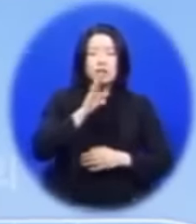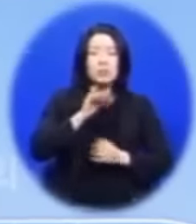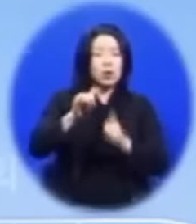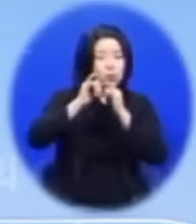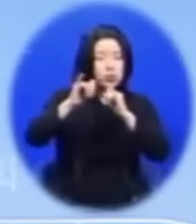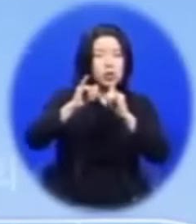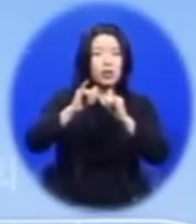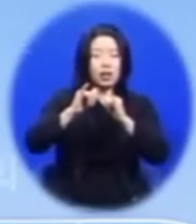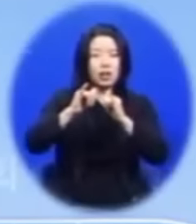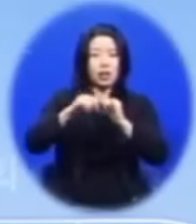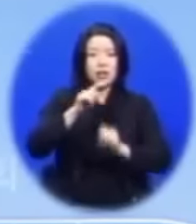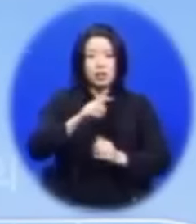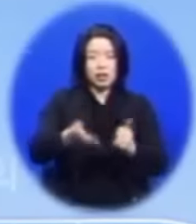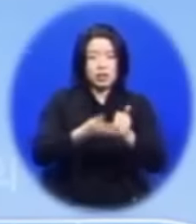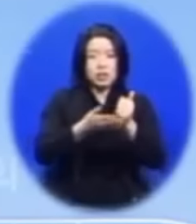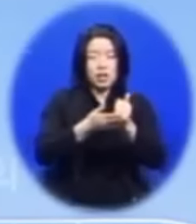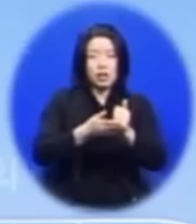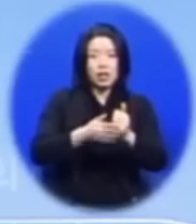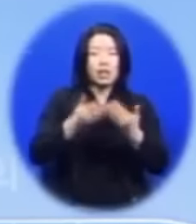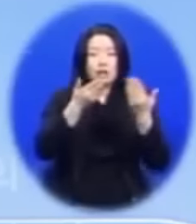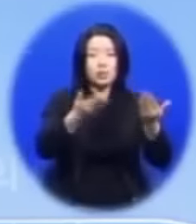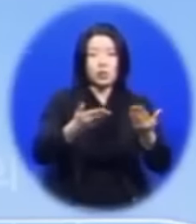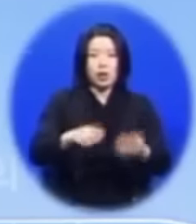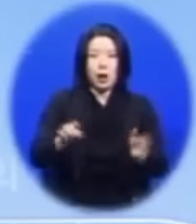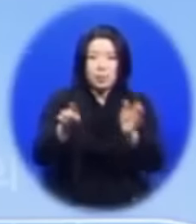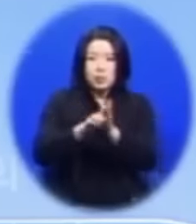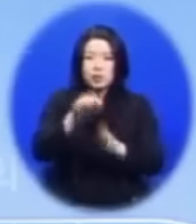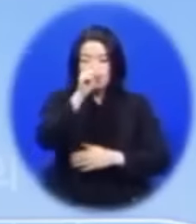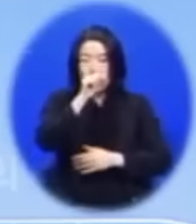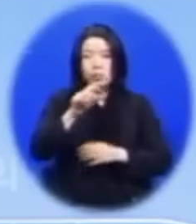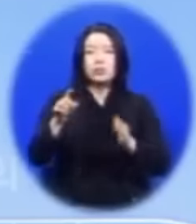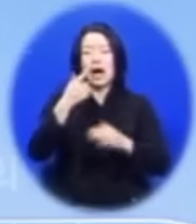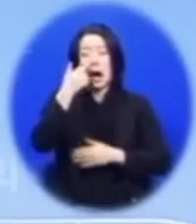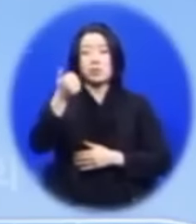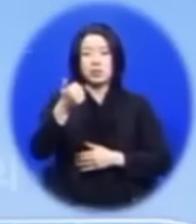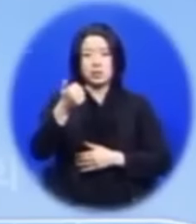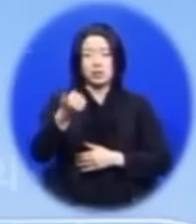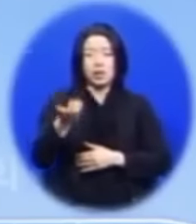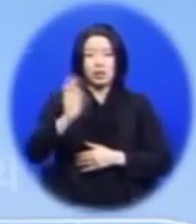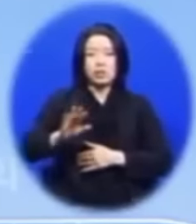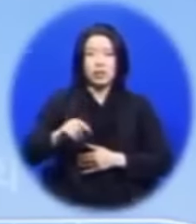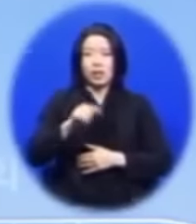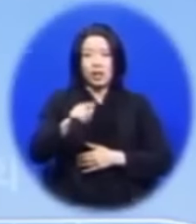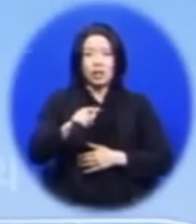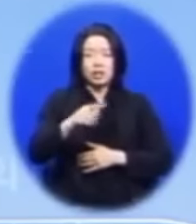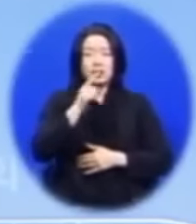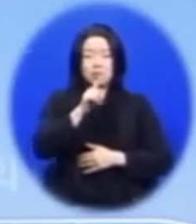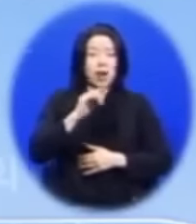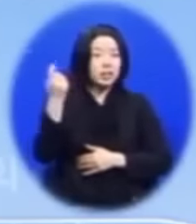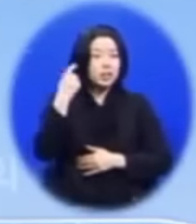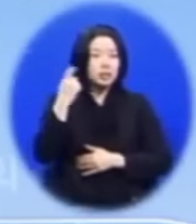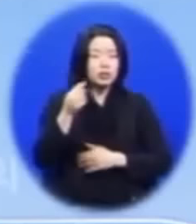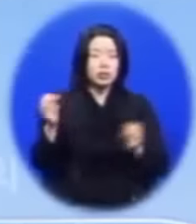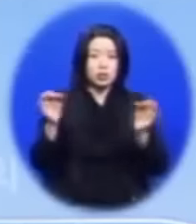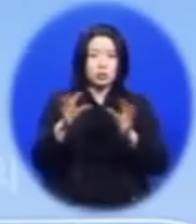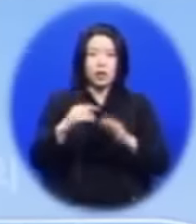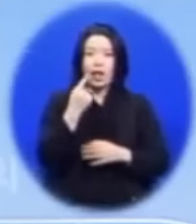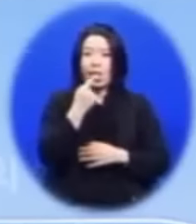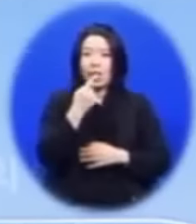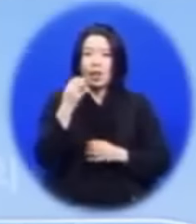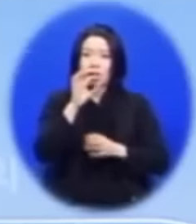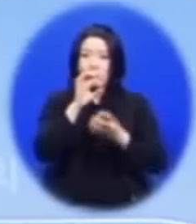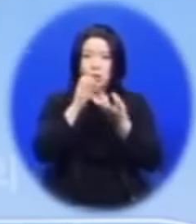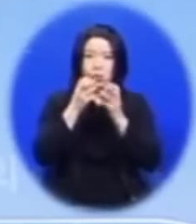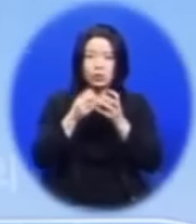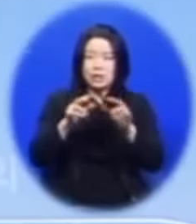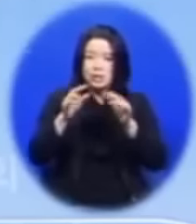아 이래야 이게 믿음 좋은 아버지아 그 말을 듣는 순간에 막 혀가 꼬이는데 꼭 지금 가야